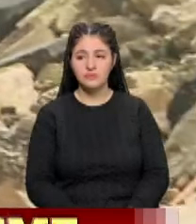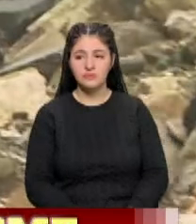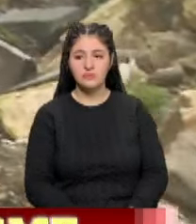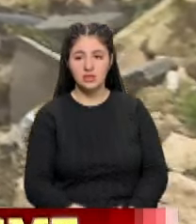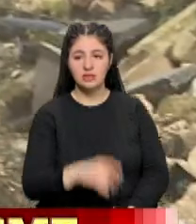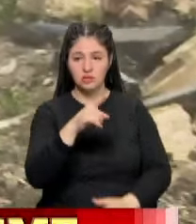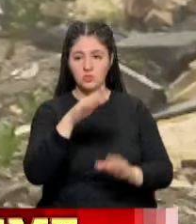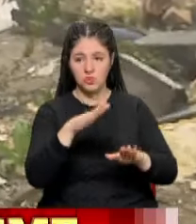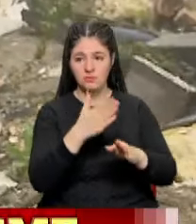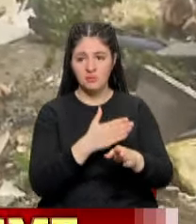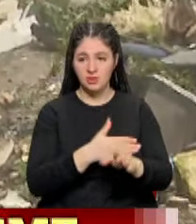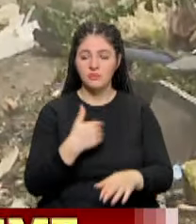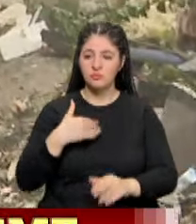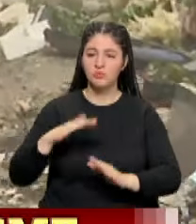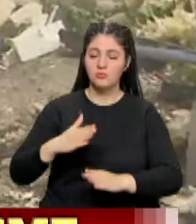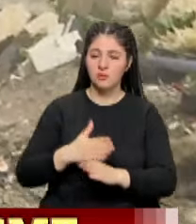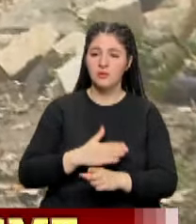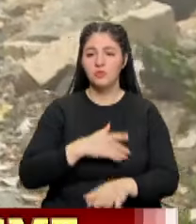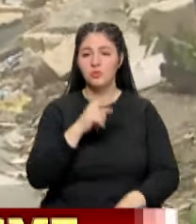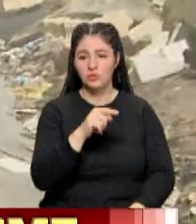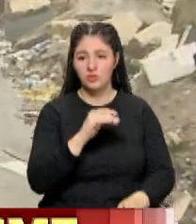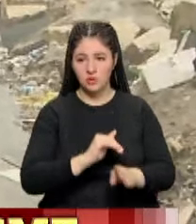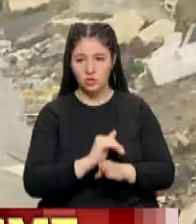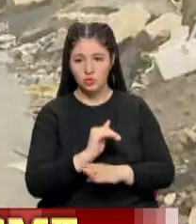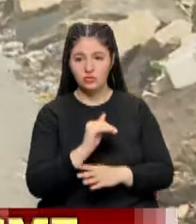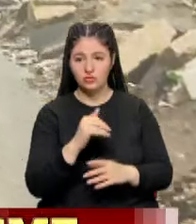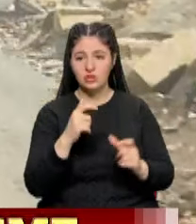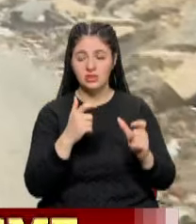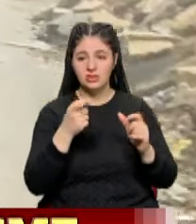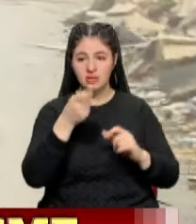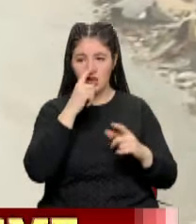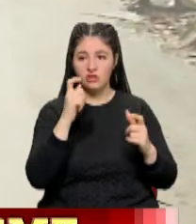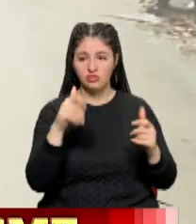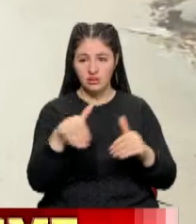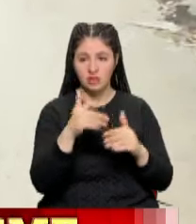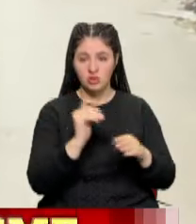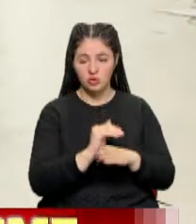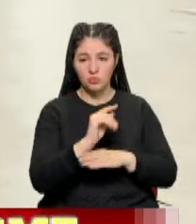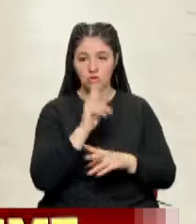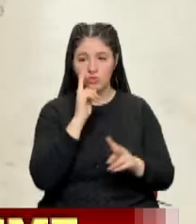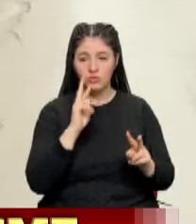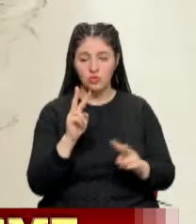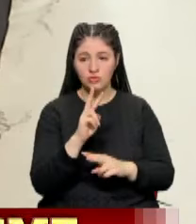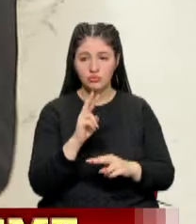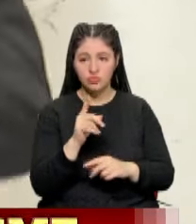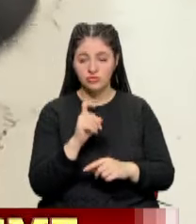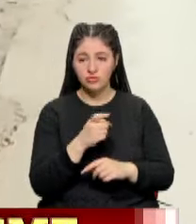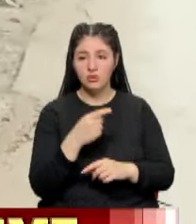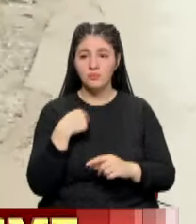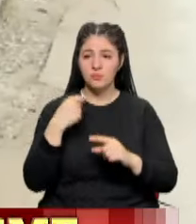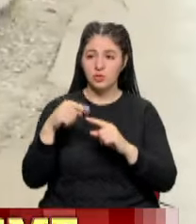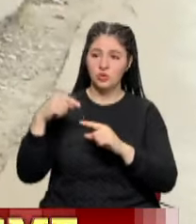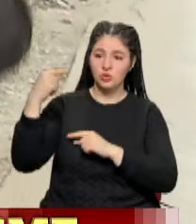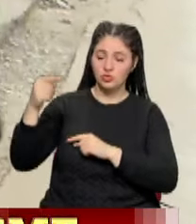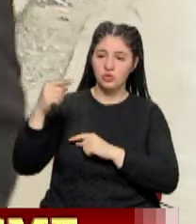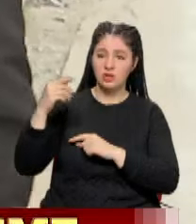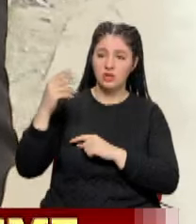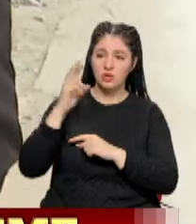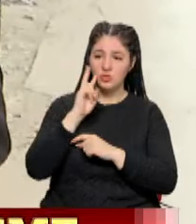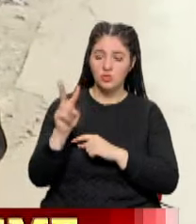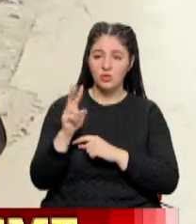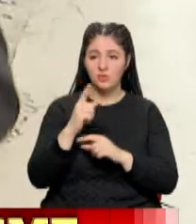Siz buralısınız. Evet, buralıyız. Peki burada mı yaşıyordunuz? Saray Caddesi'nde mi yaşıyordunuz? Burayı gördünüz, bu binaları gördünüz. Gördük,